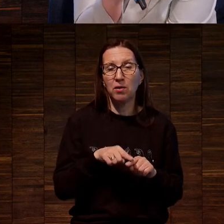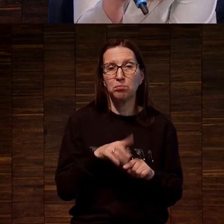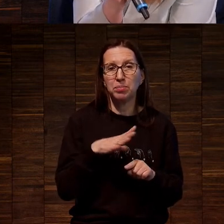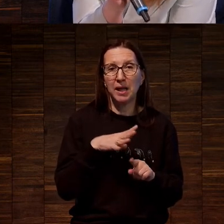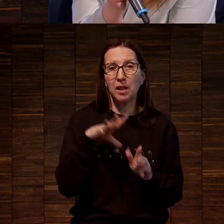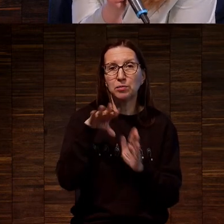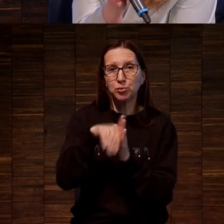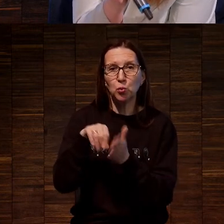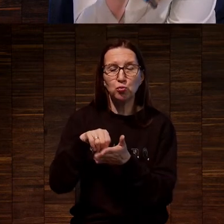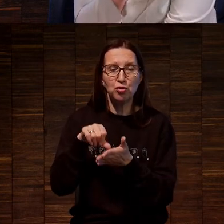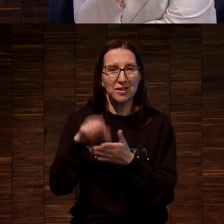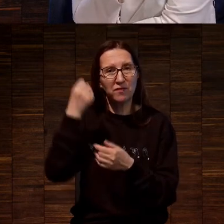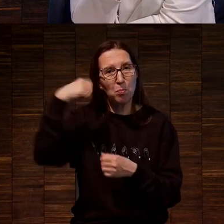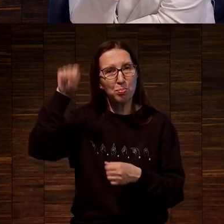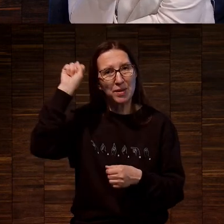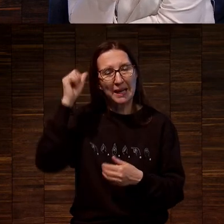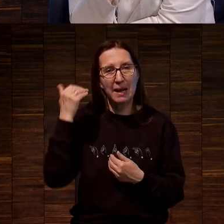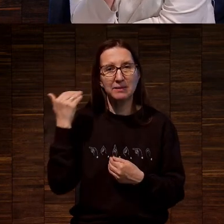участником берлинского